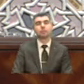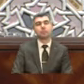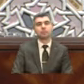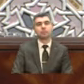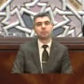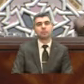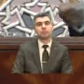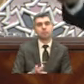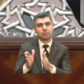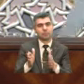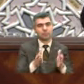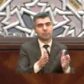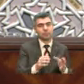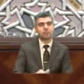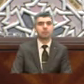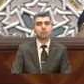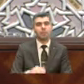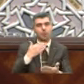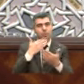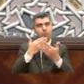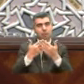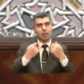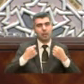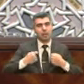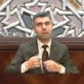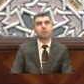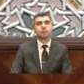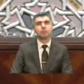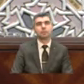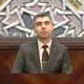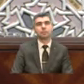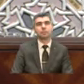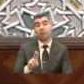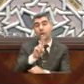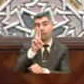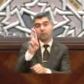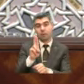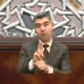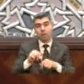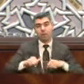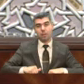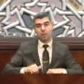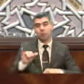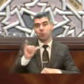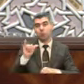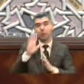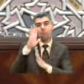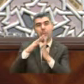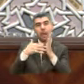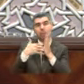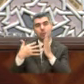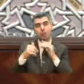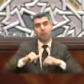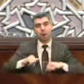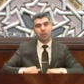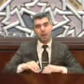سيد النائب لوضع السؤال. شكرا سيد الرئيس. نسألكم سيد الوزير عن برنامج وزارتكم فيما يتعلق